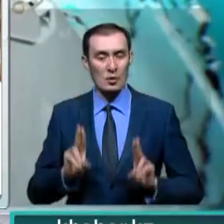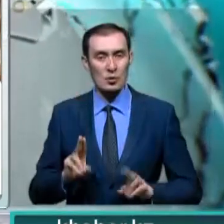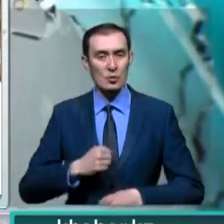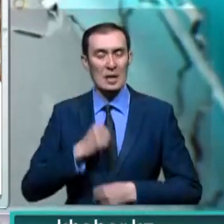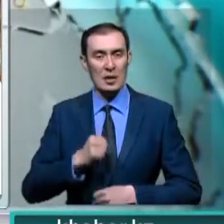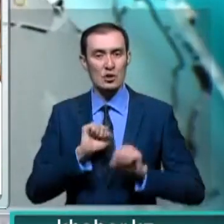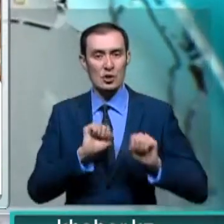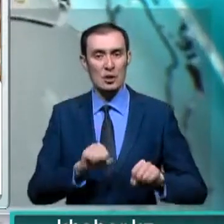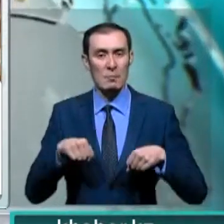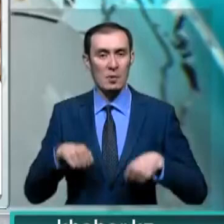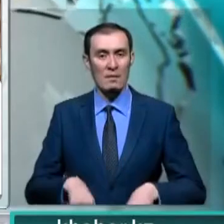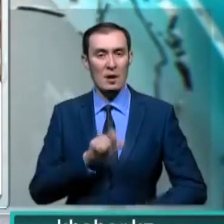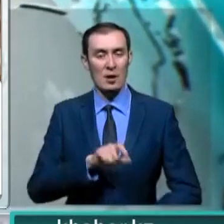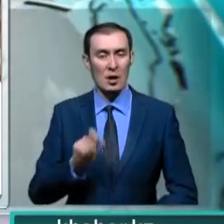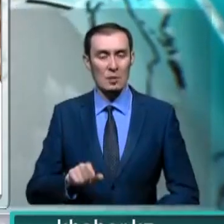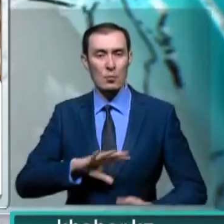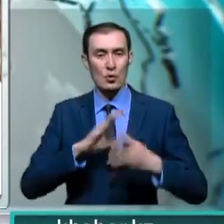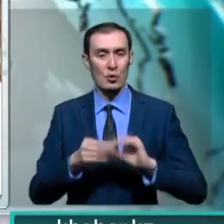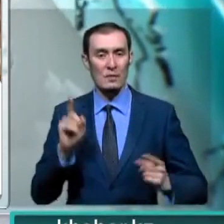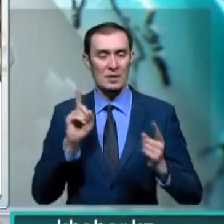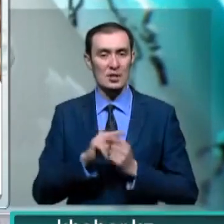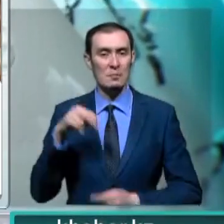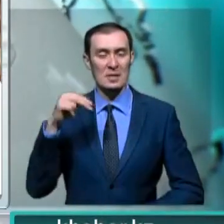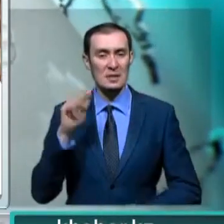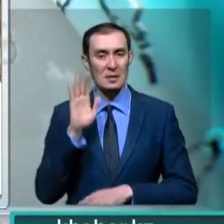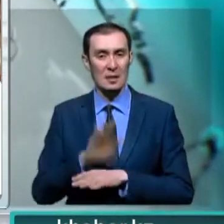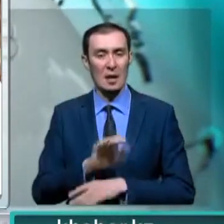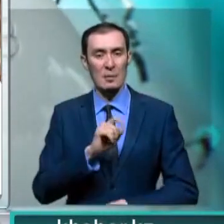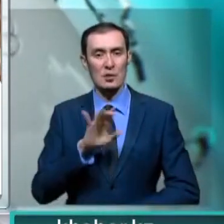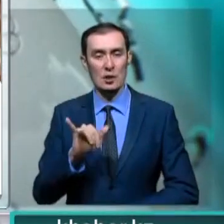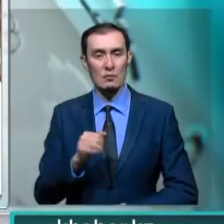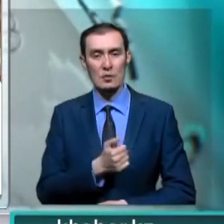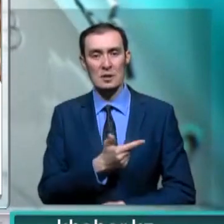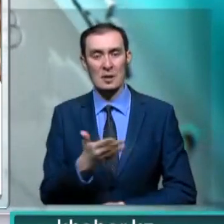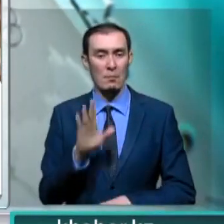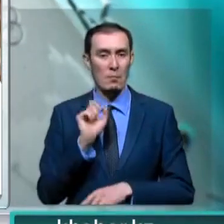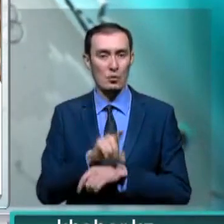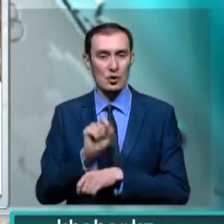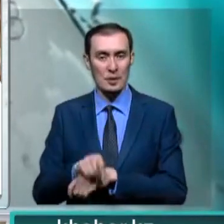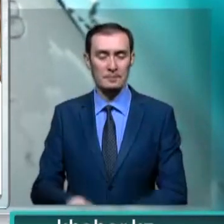усилению защиты прав граждан. По итогам встречи президент дал Ахмеджанову ряд поручений.